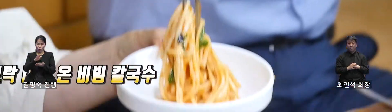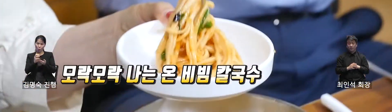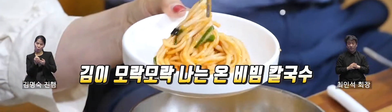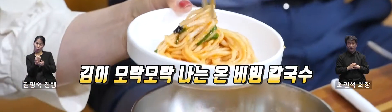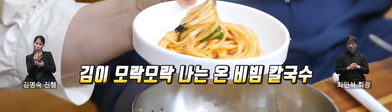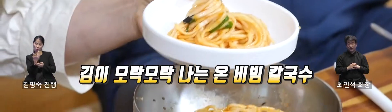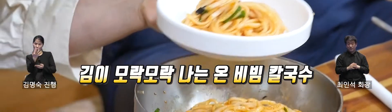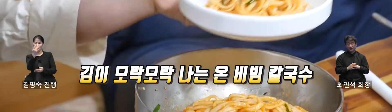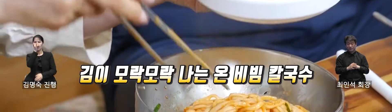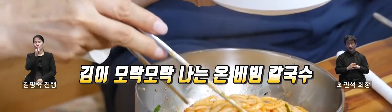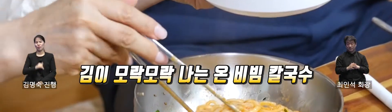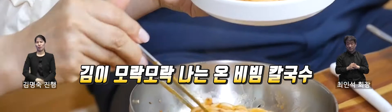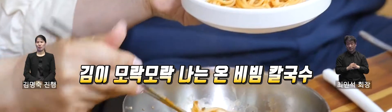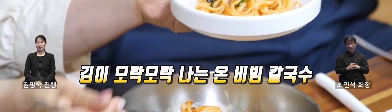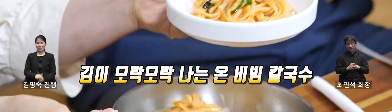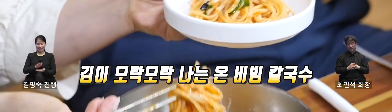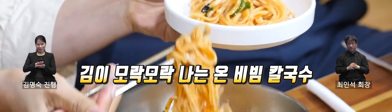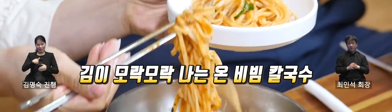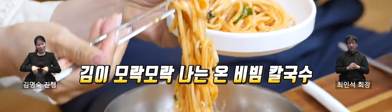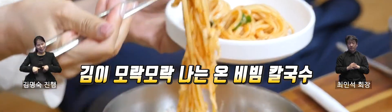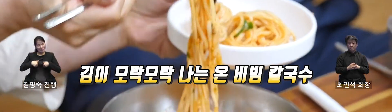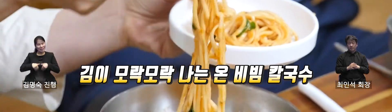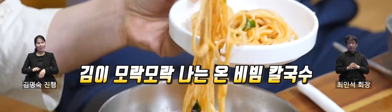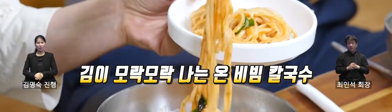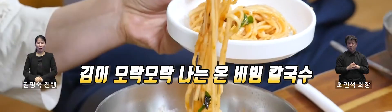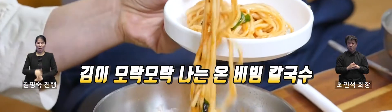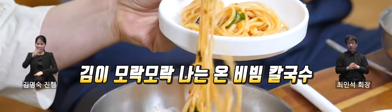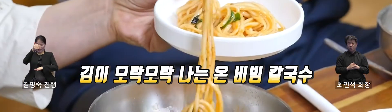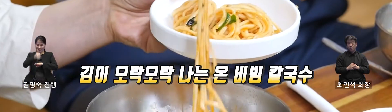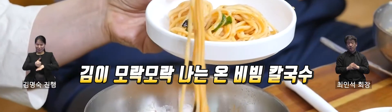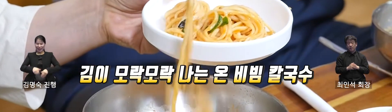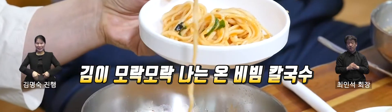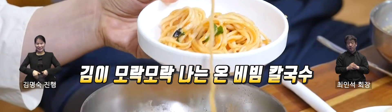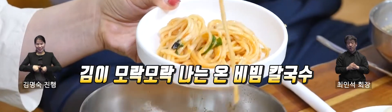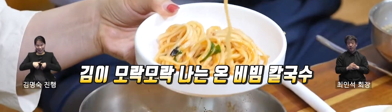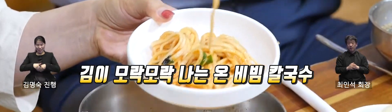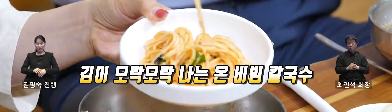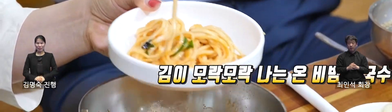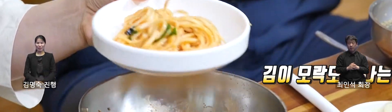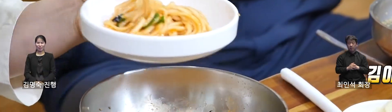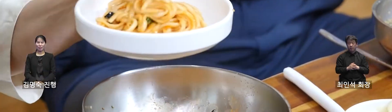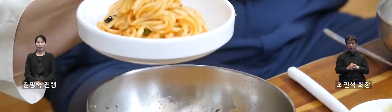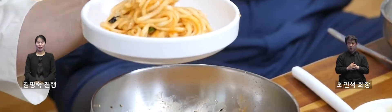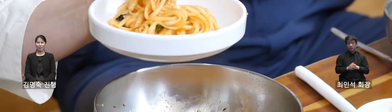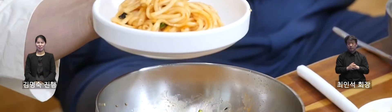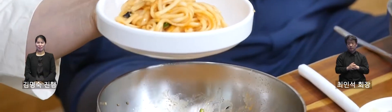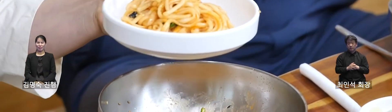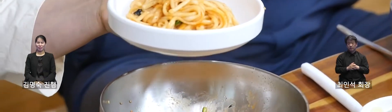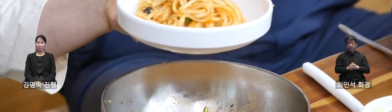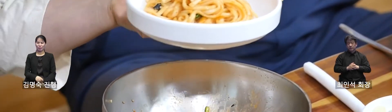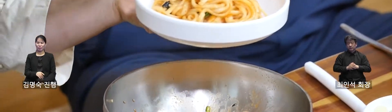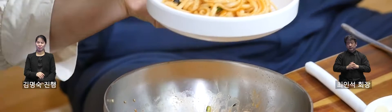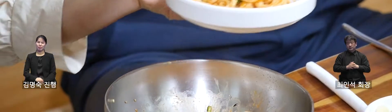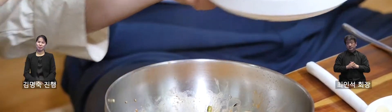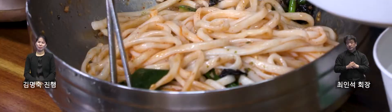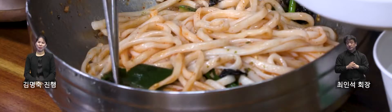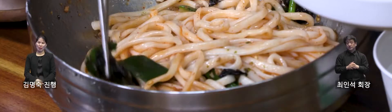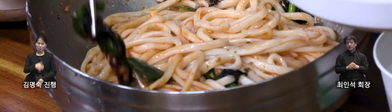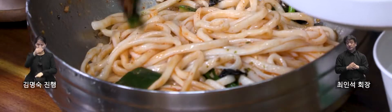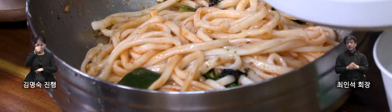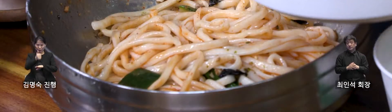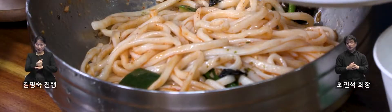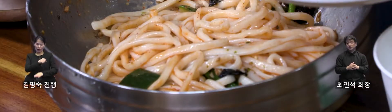이렇게 뜨끈뜨끈. 근데 이게 끝까지 뜨거우면 사실 아까 말씀드린 것처럼 네네네.